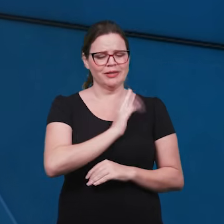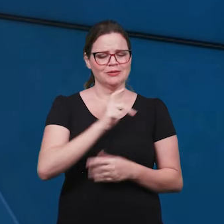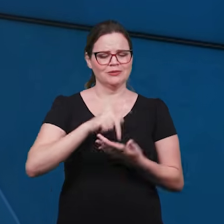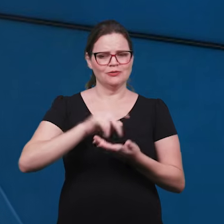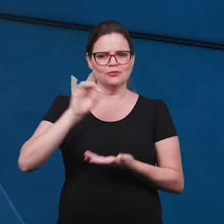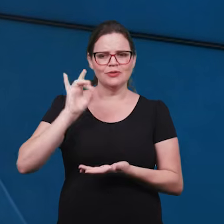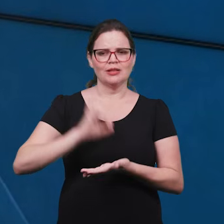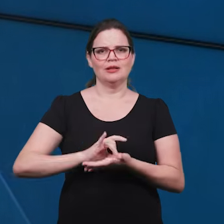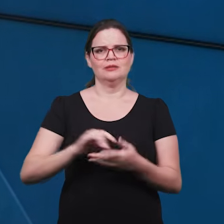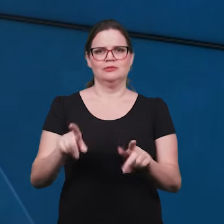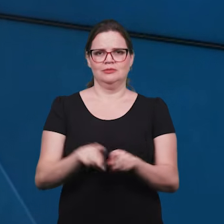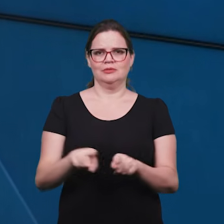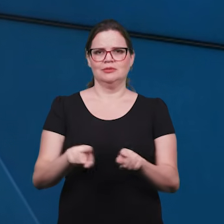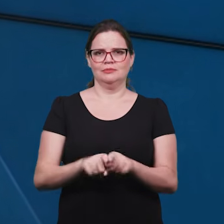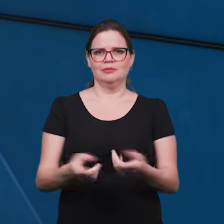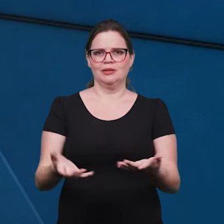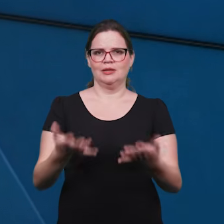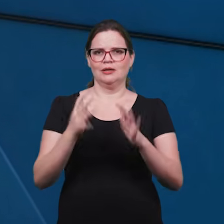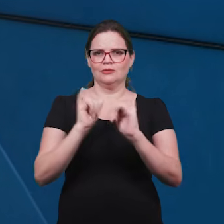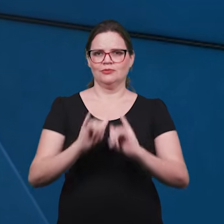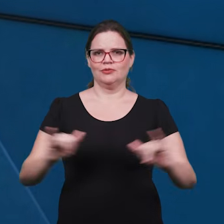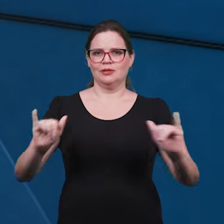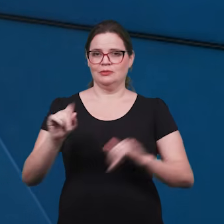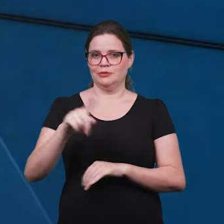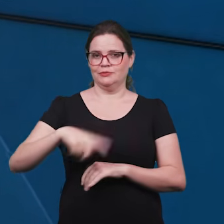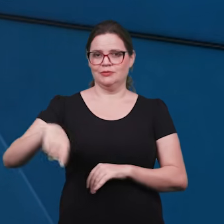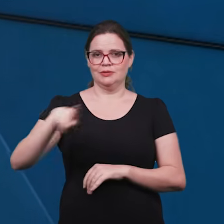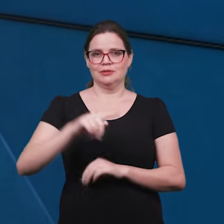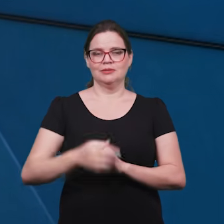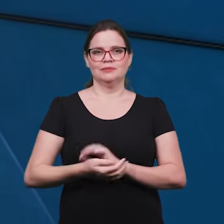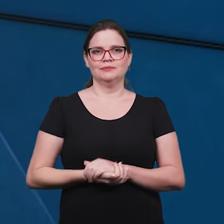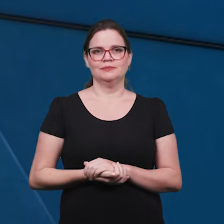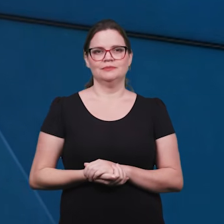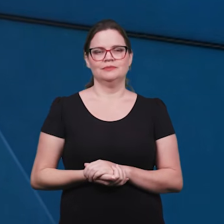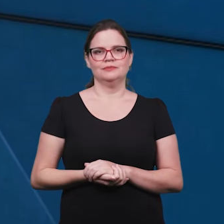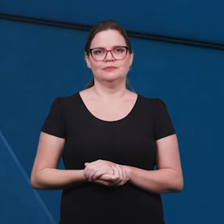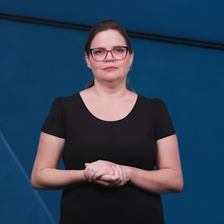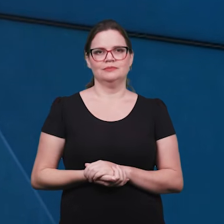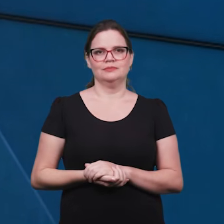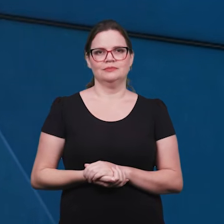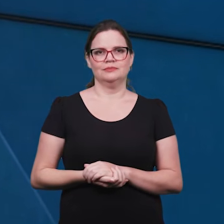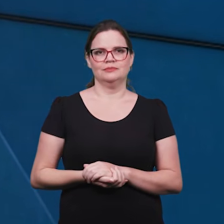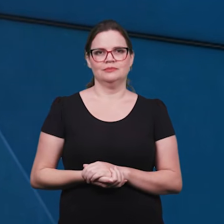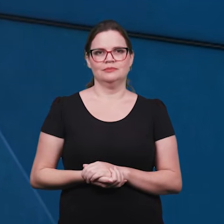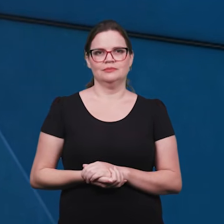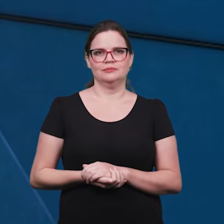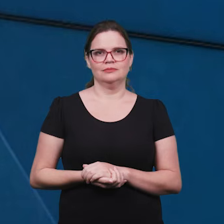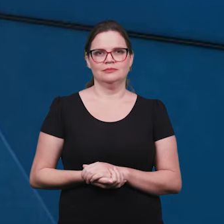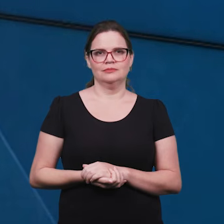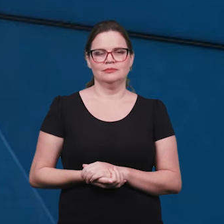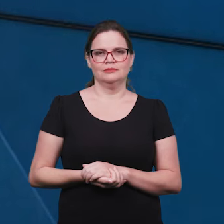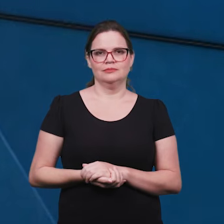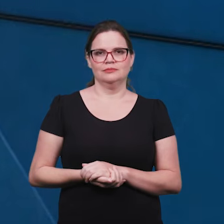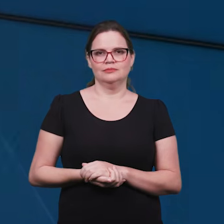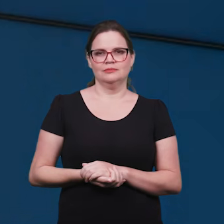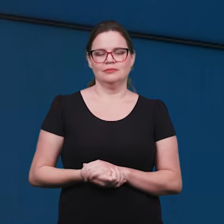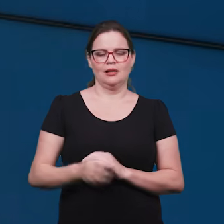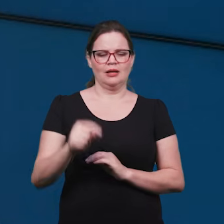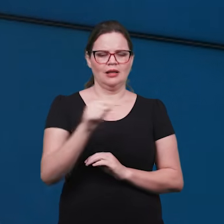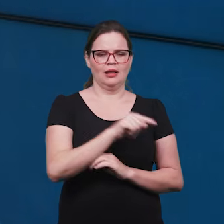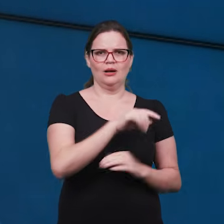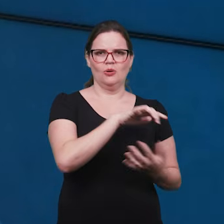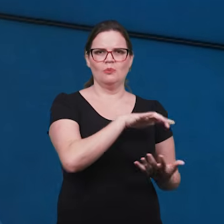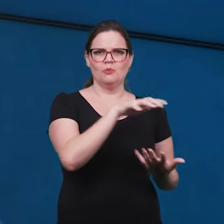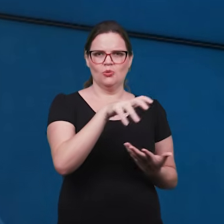o meu coração, com toda a sinceridade, gostaria de falar para vocês мир предлагает нам очень много. que